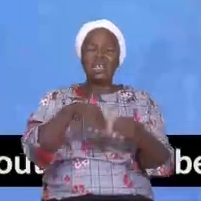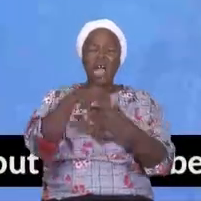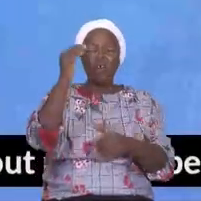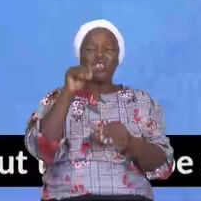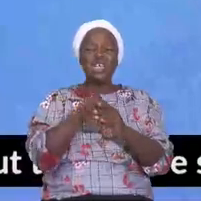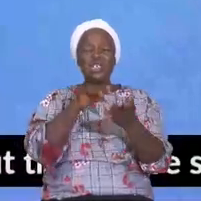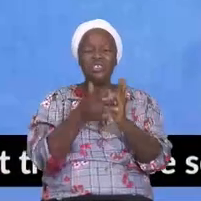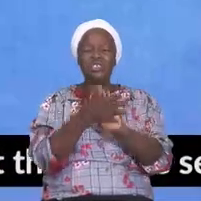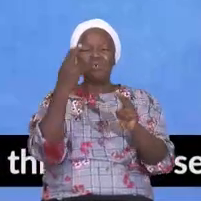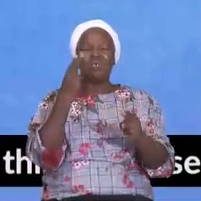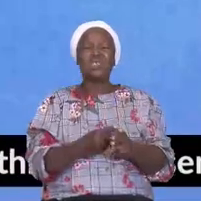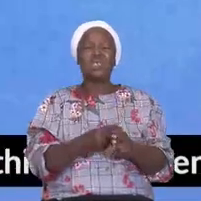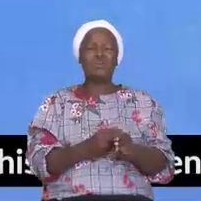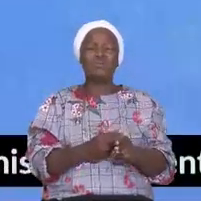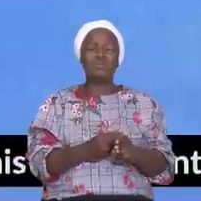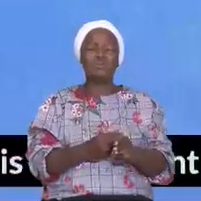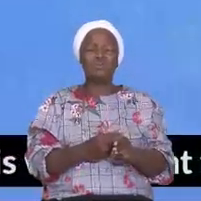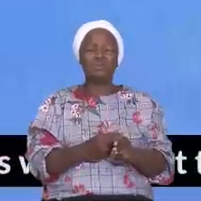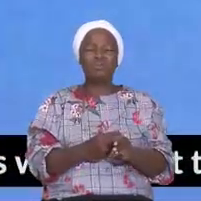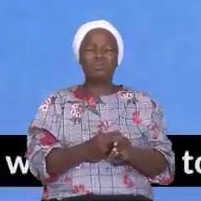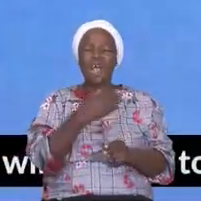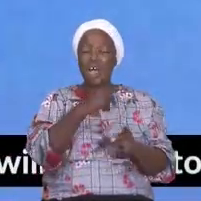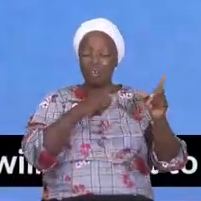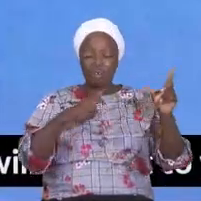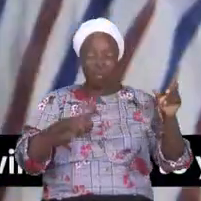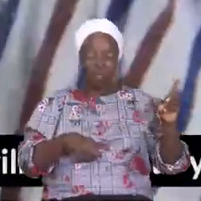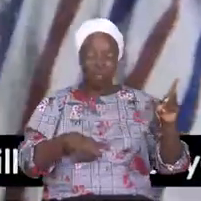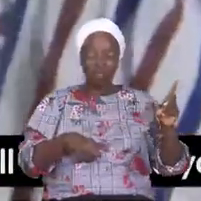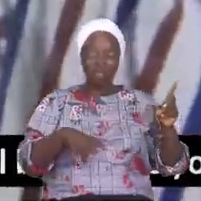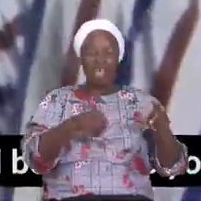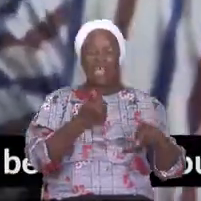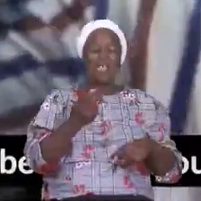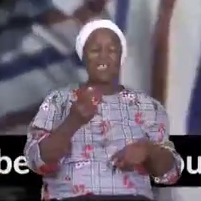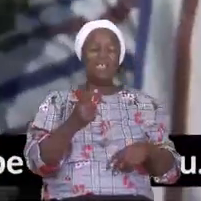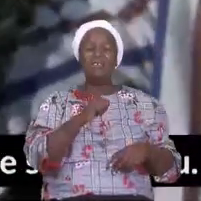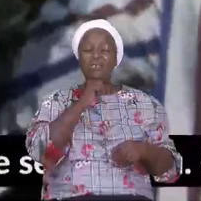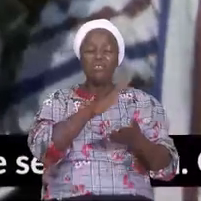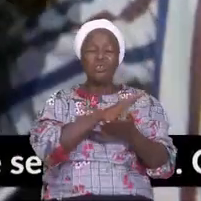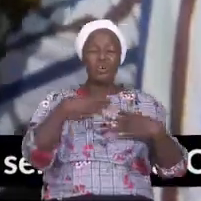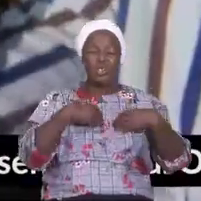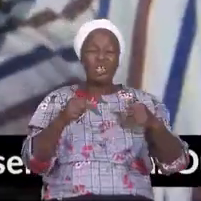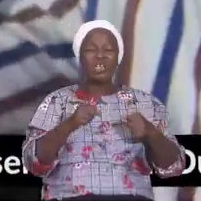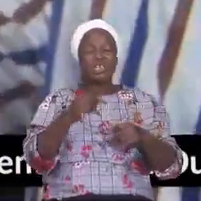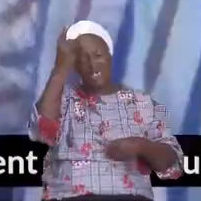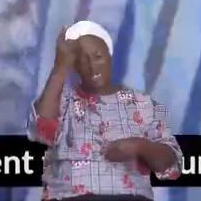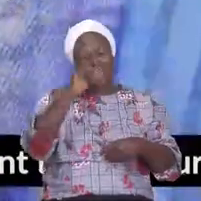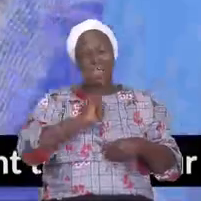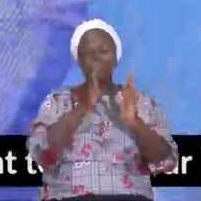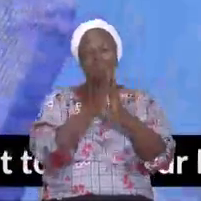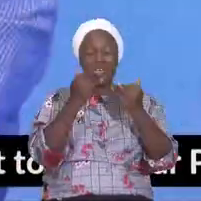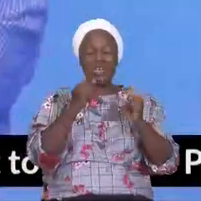spirituelles, je commande maintenant, sortez au nom de Jésus.